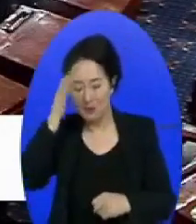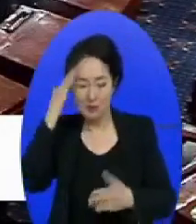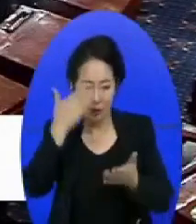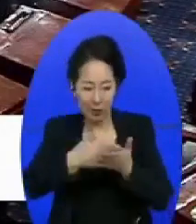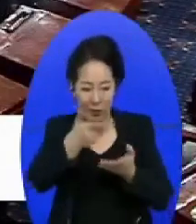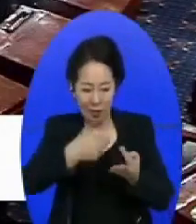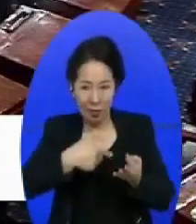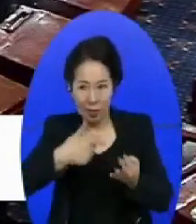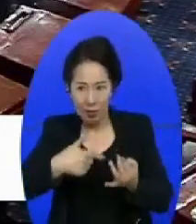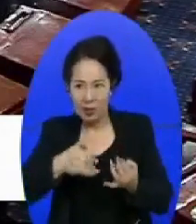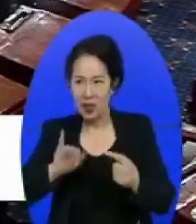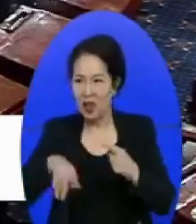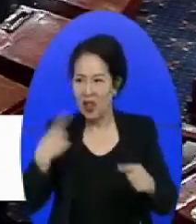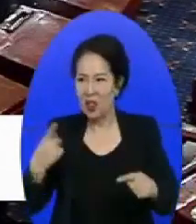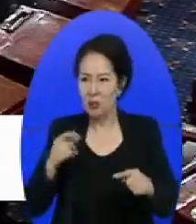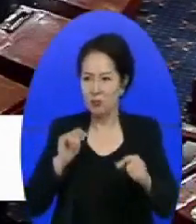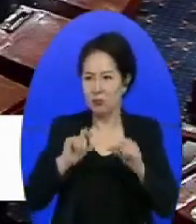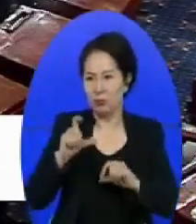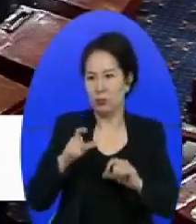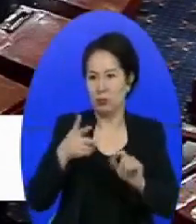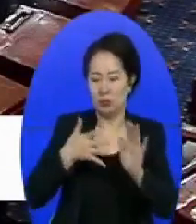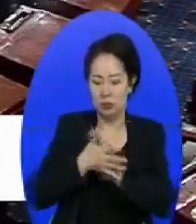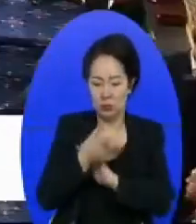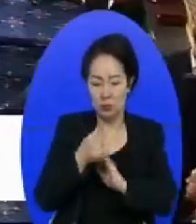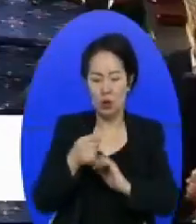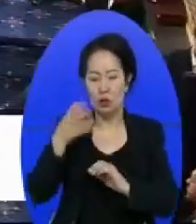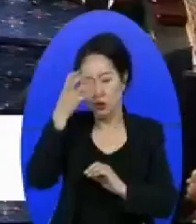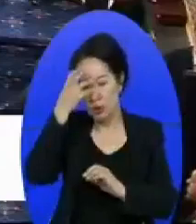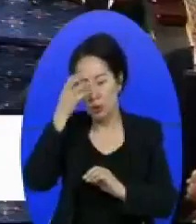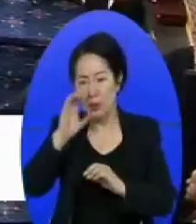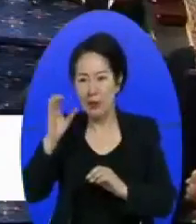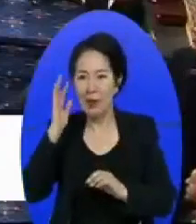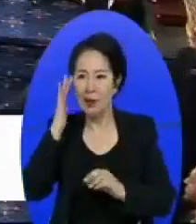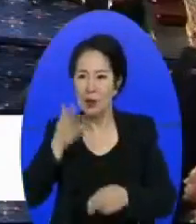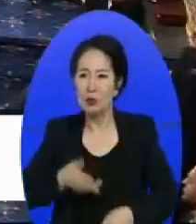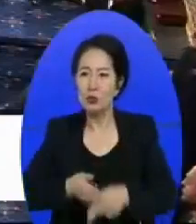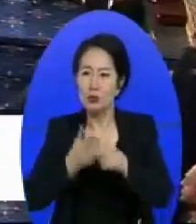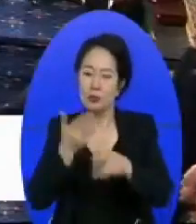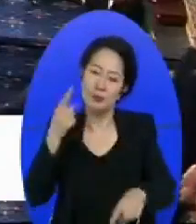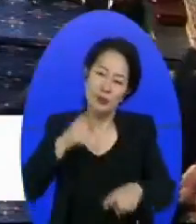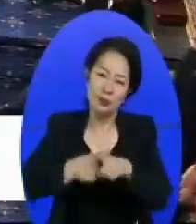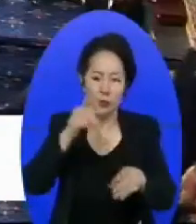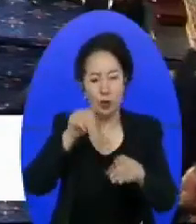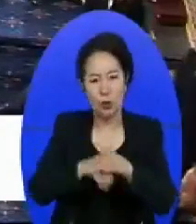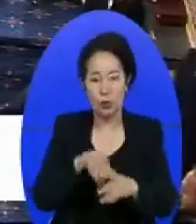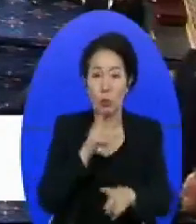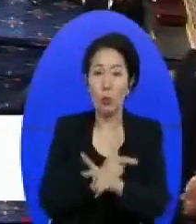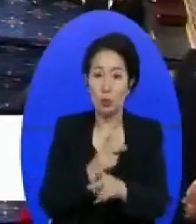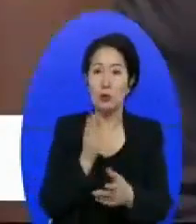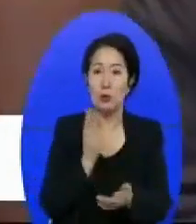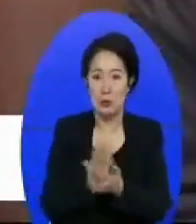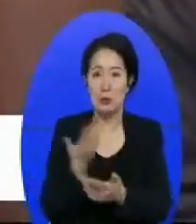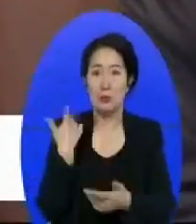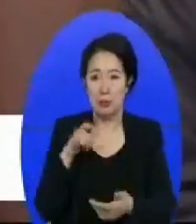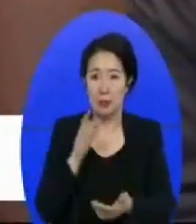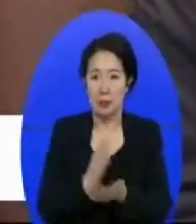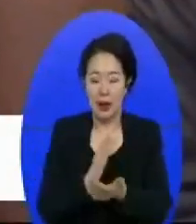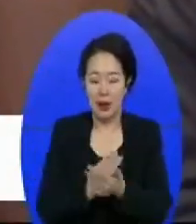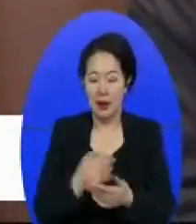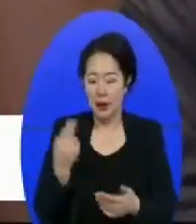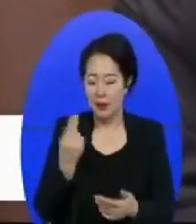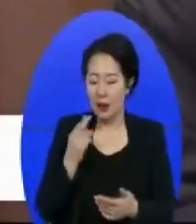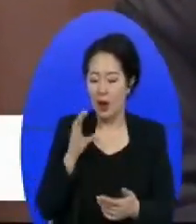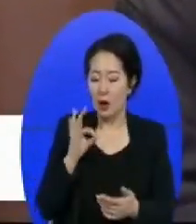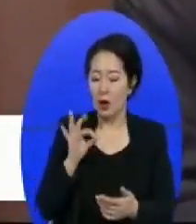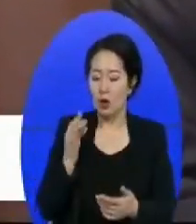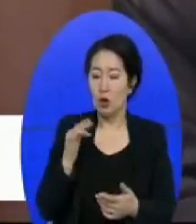оруулсан дүнгээс илүү өндөр дүнтэй төсвийг Төрийн департамент болоод гадаад тусламжид оруулахаар хуйчилж өгсөн байдаг юм байна. За цагаан ордны хувьд бол эдийн